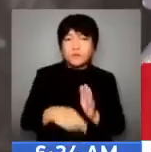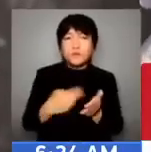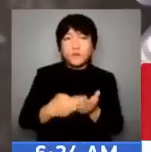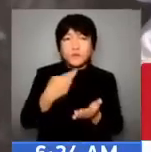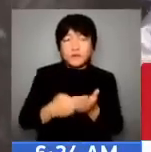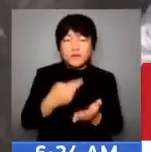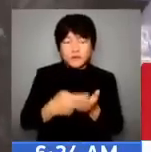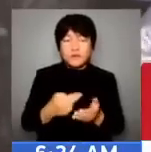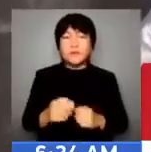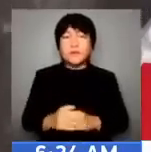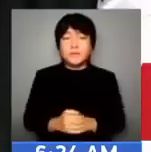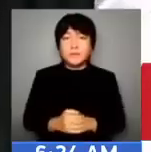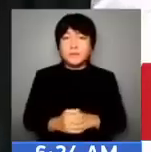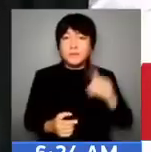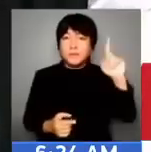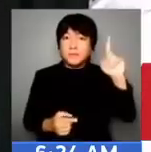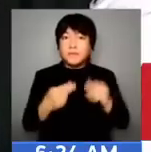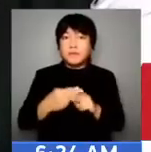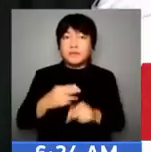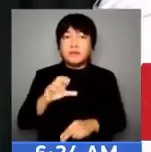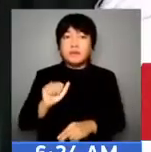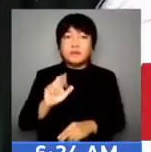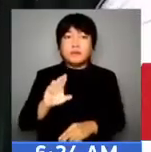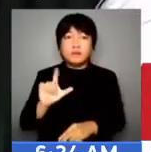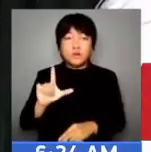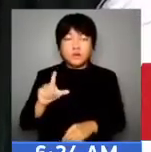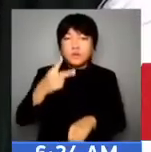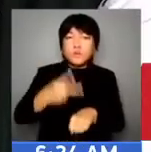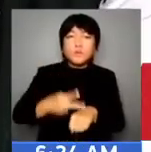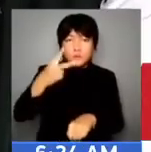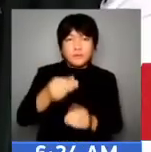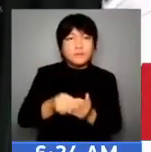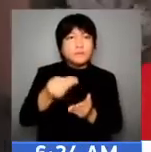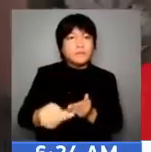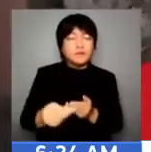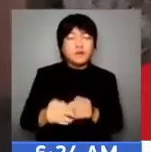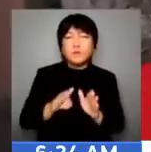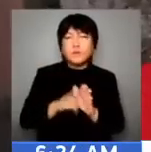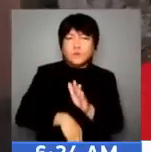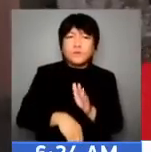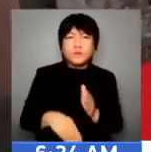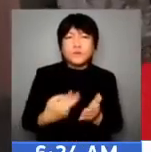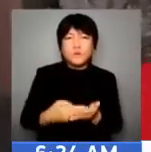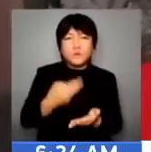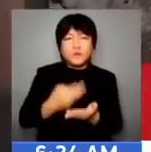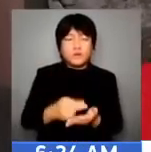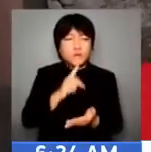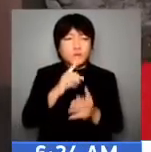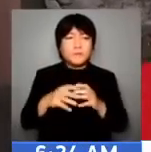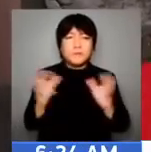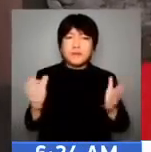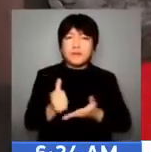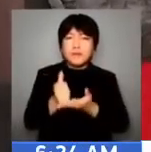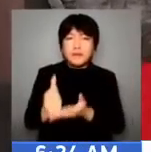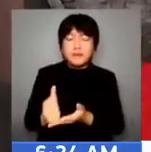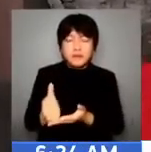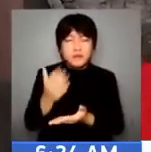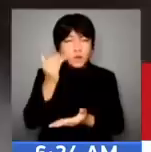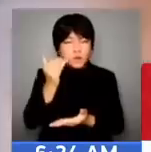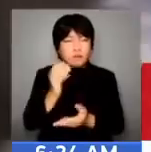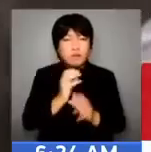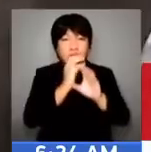Carol, 2 beses na raw nakabili ng murang bigas. Malaking tulong daw sa kanyang pamilya, lalo't pinagkakasya lang niya ang kita ng kanyang